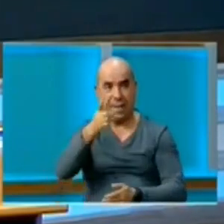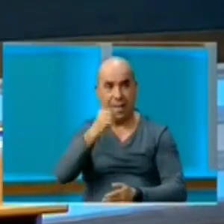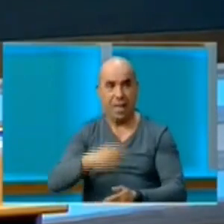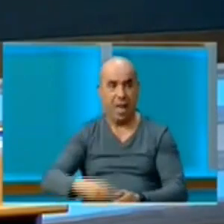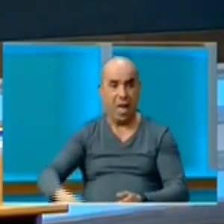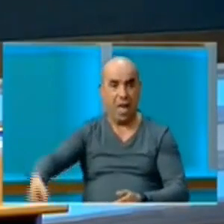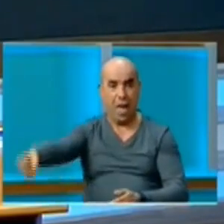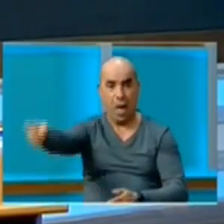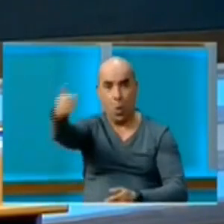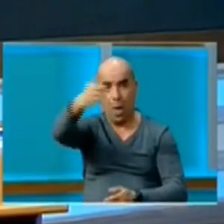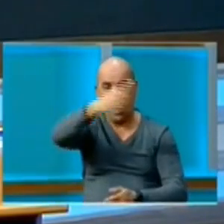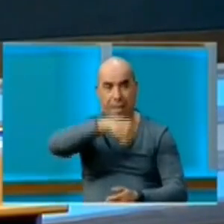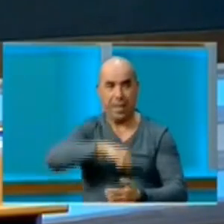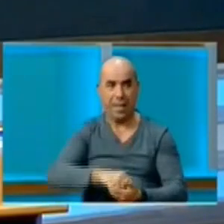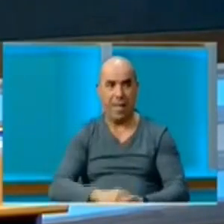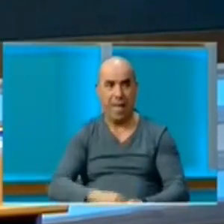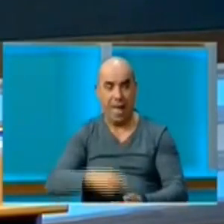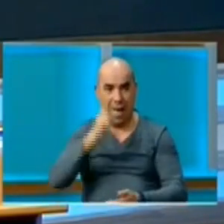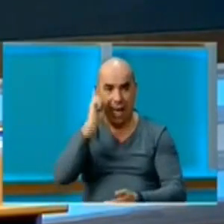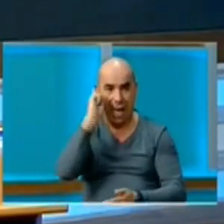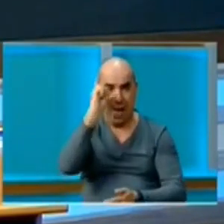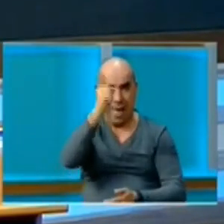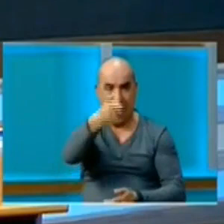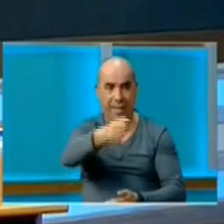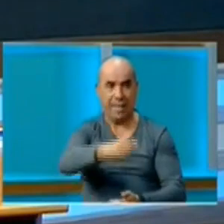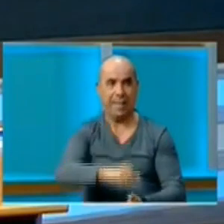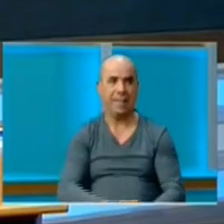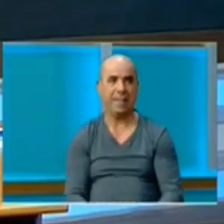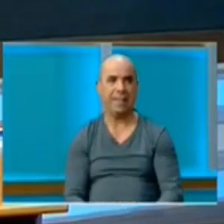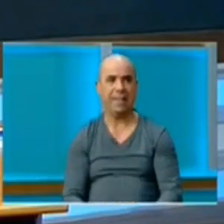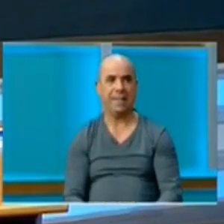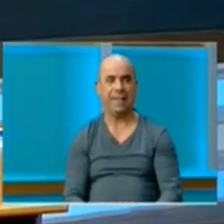اللاتي، اللواتي، واللائي.